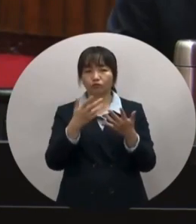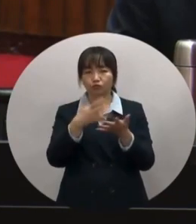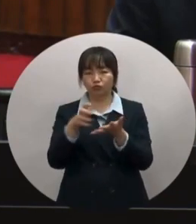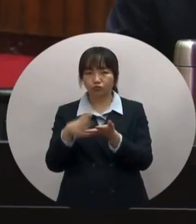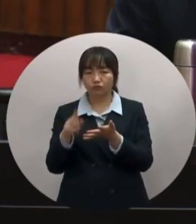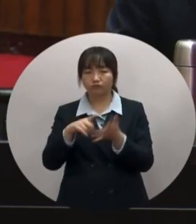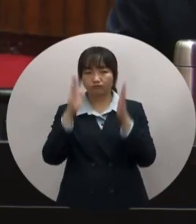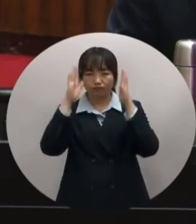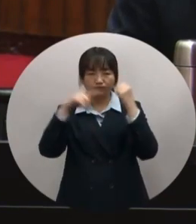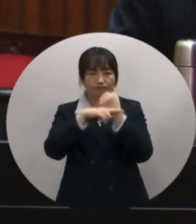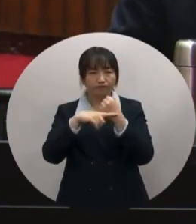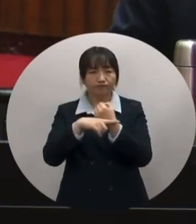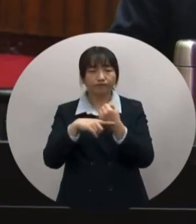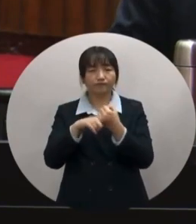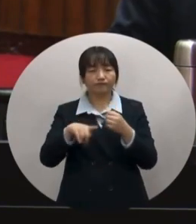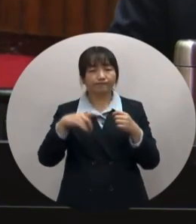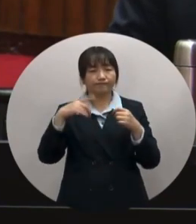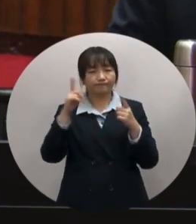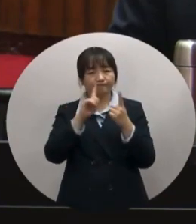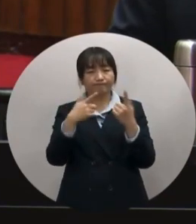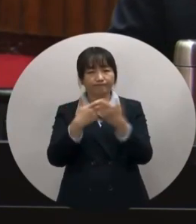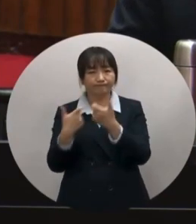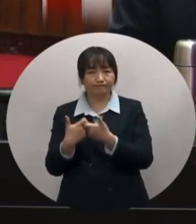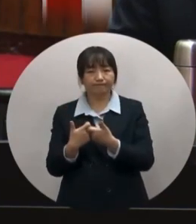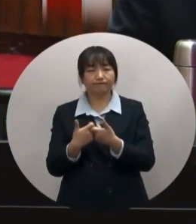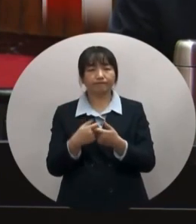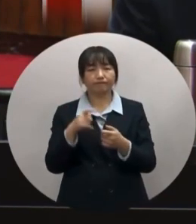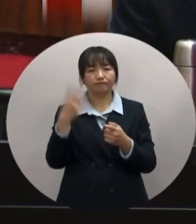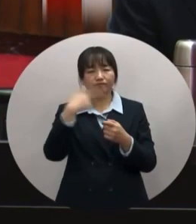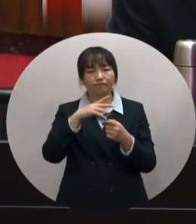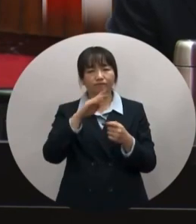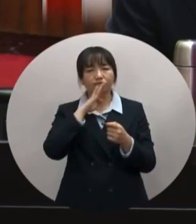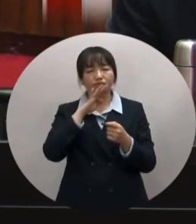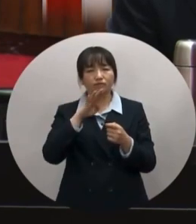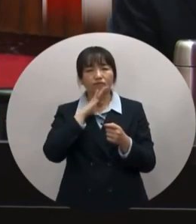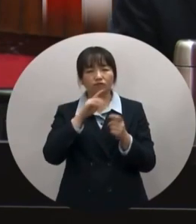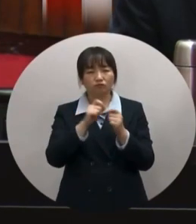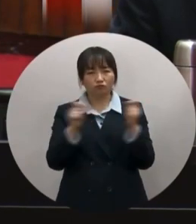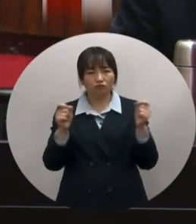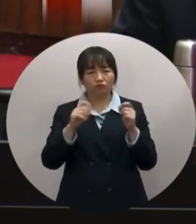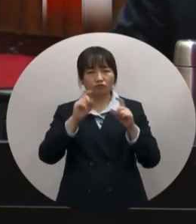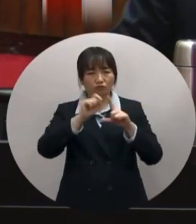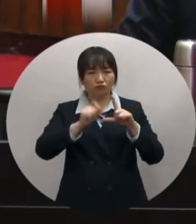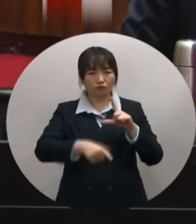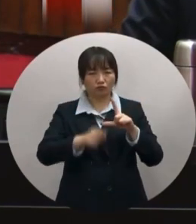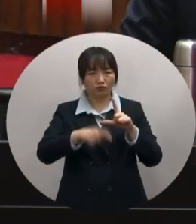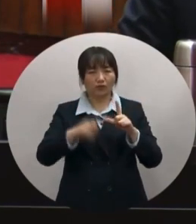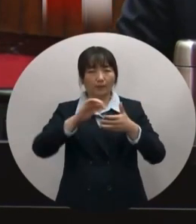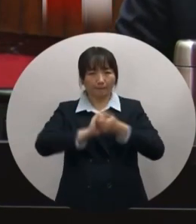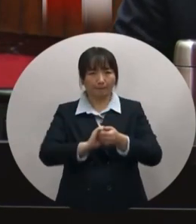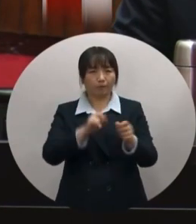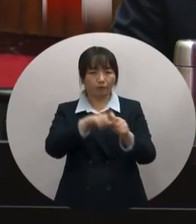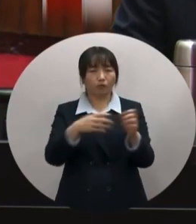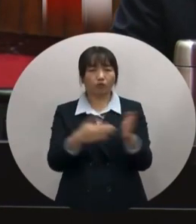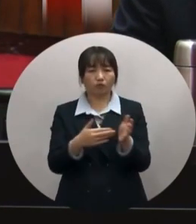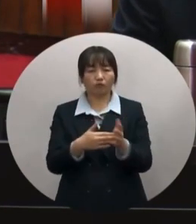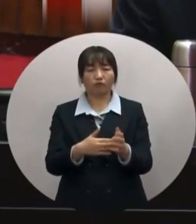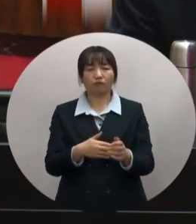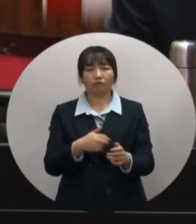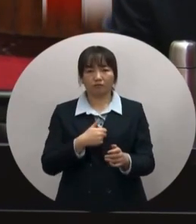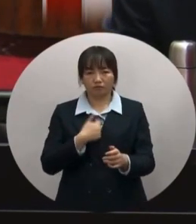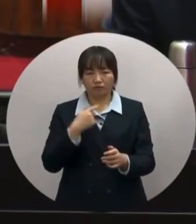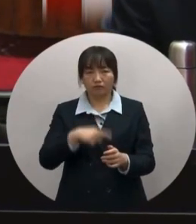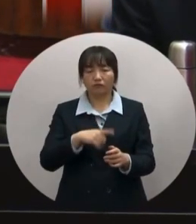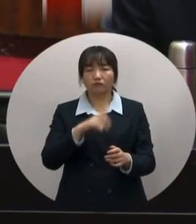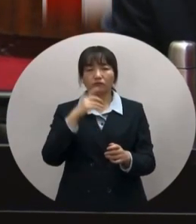積極研究開發甚至於大廠他已經把這個整個都訂出來確實我們